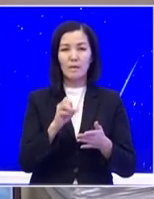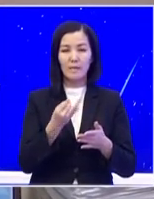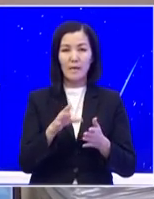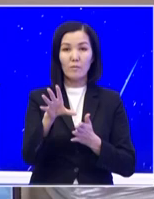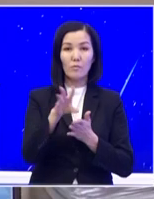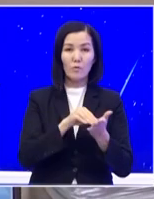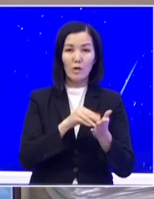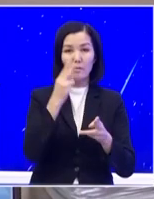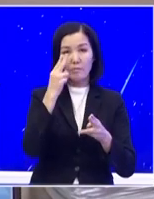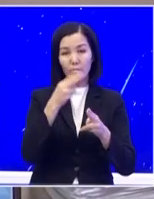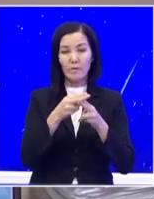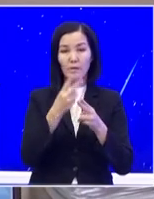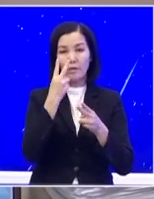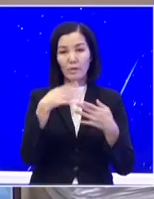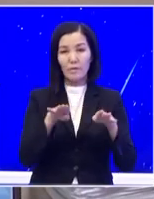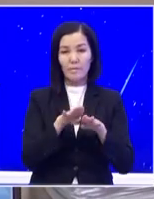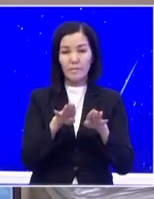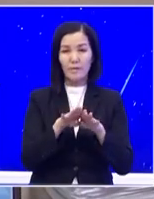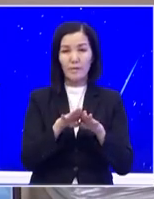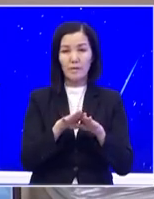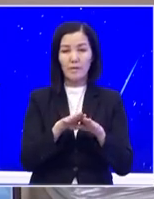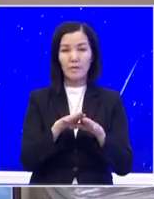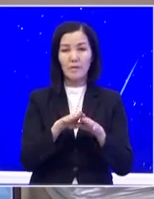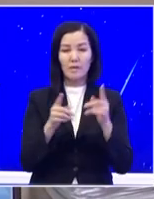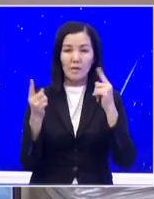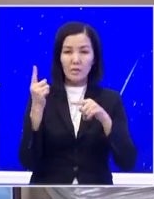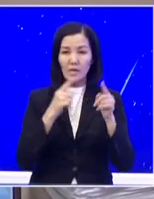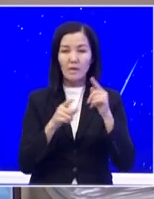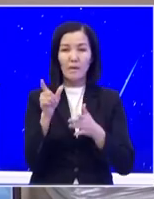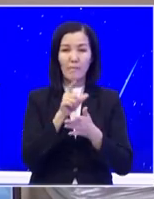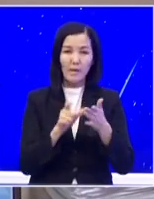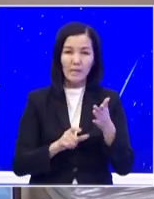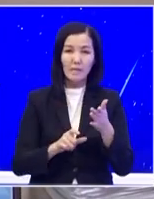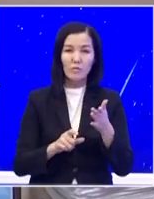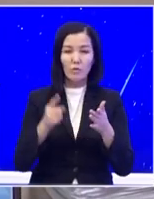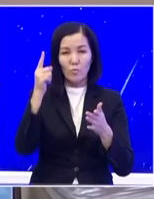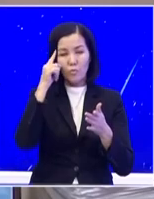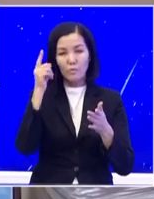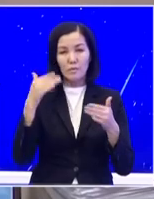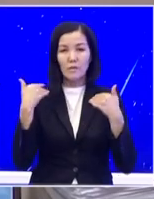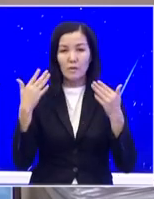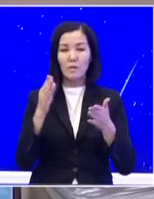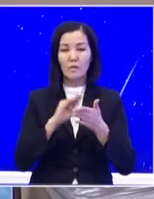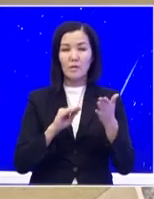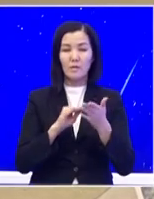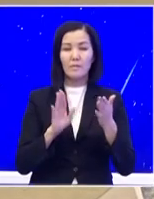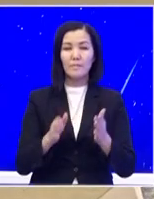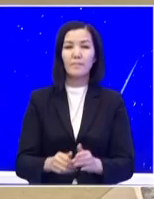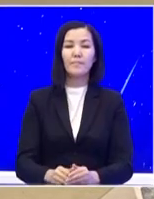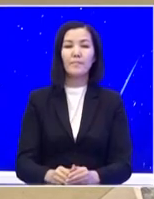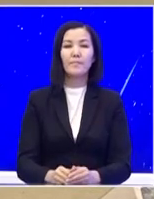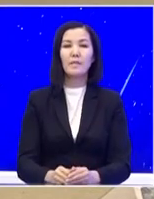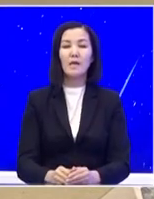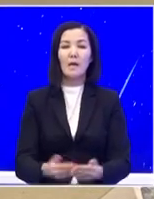Сол кісіге қарап мынау әдеби орта туралы, мынау поэзия туралы пікірлерімізді қалыптастырдық деуге болады. Ақынның